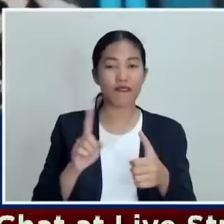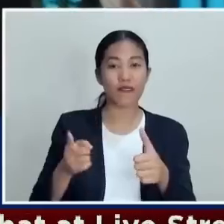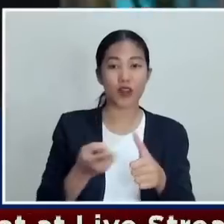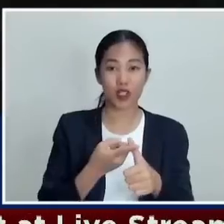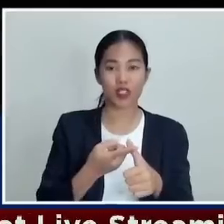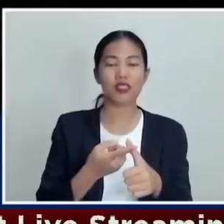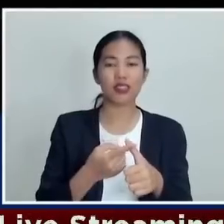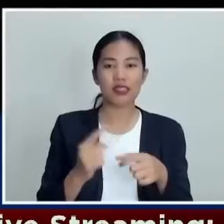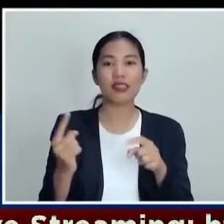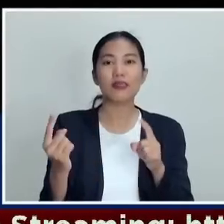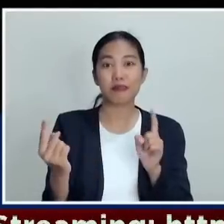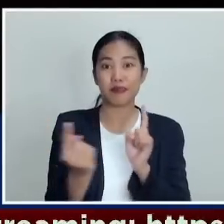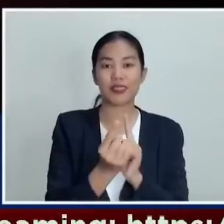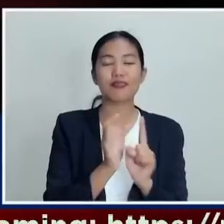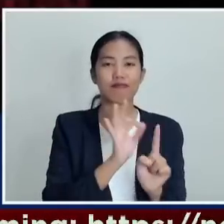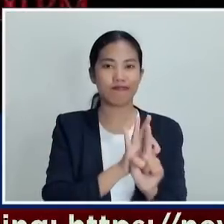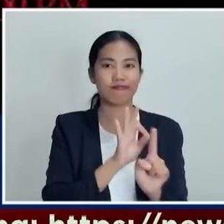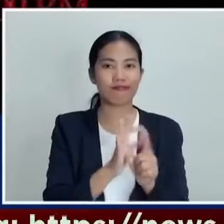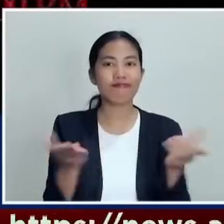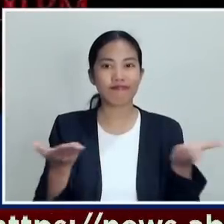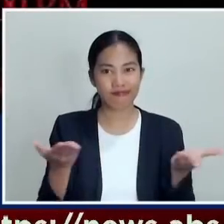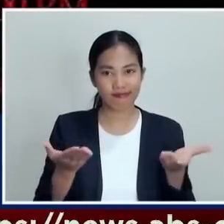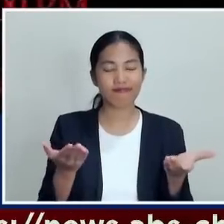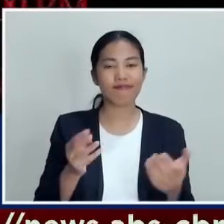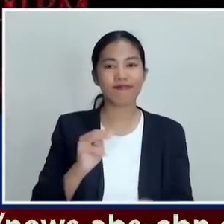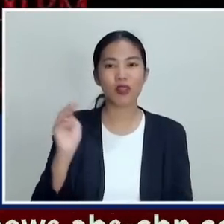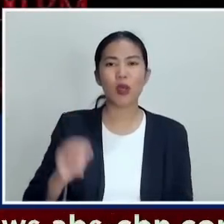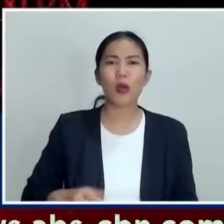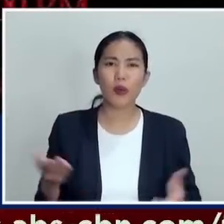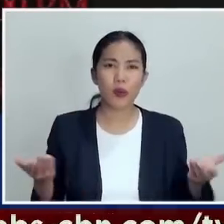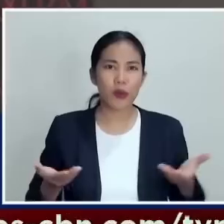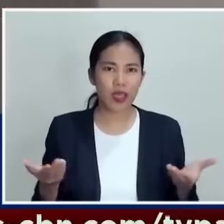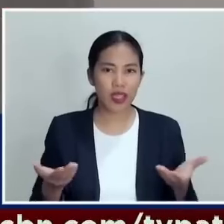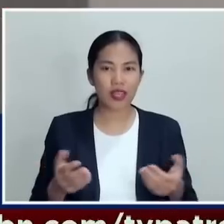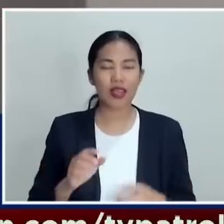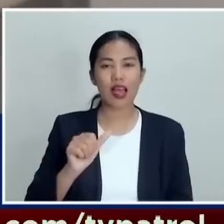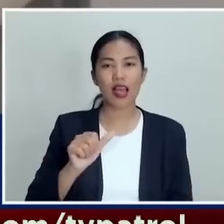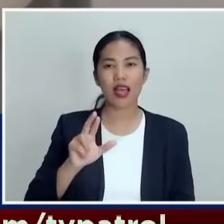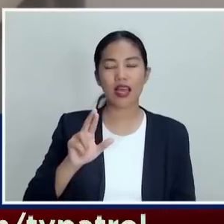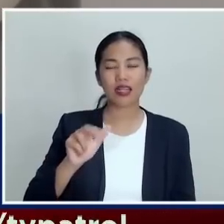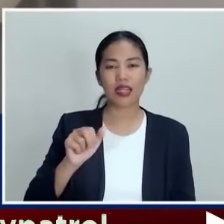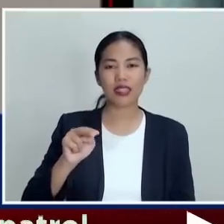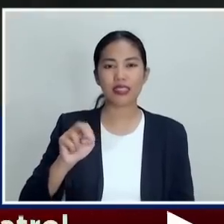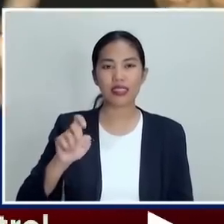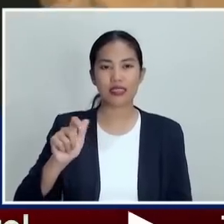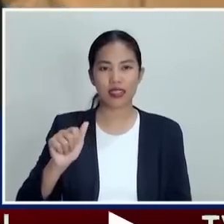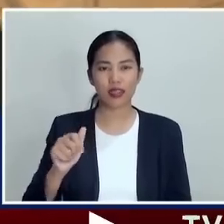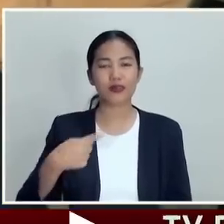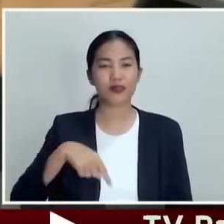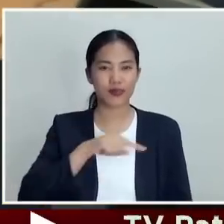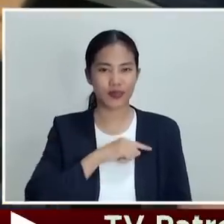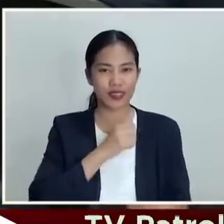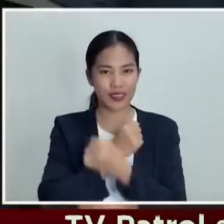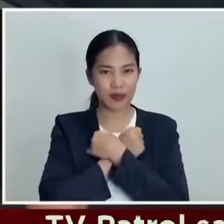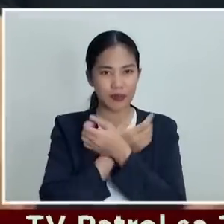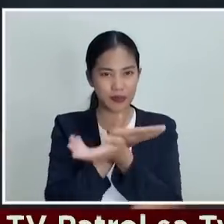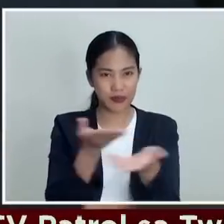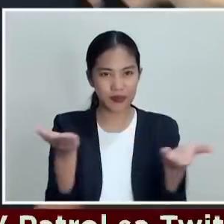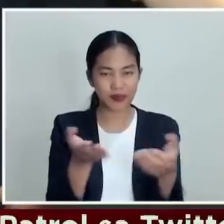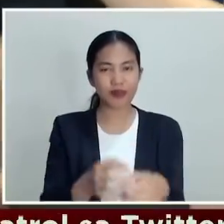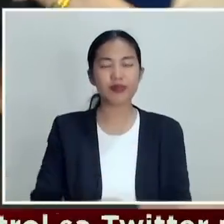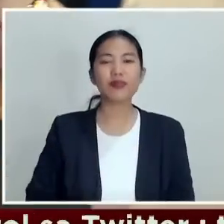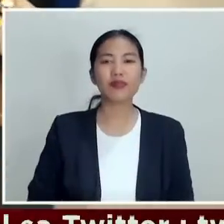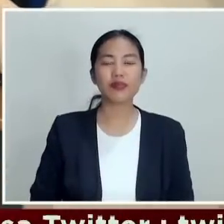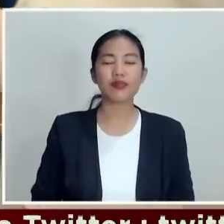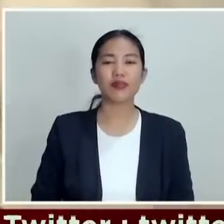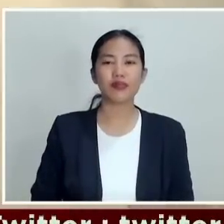sa Manila. Gaganapin ito sa Araneta Coliseum sa March 26. Mahal namin kayo. Hindi naman magpapahuli ang